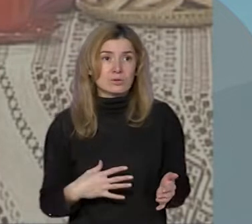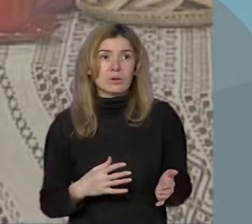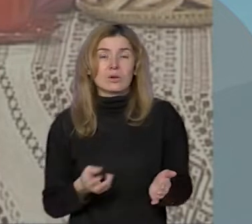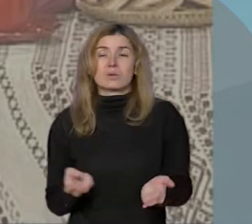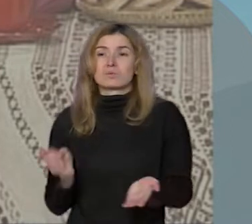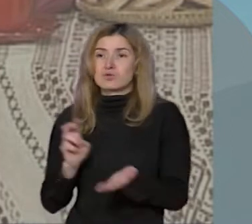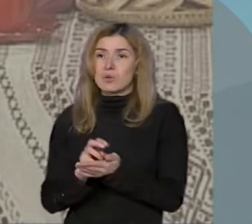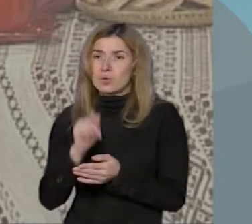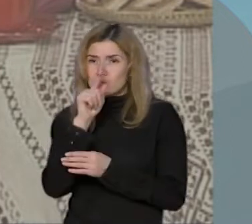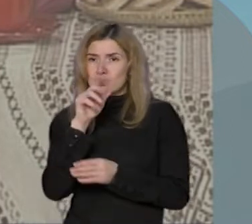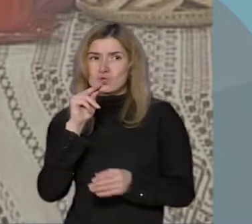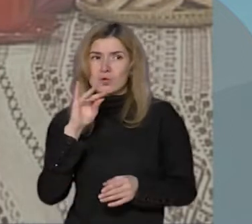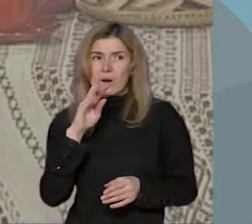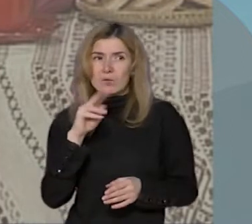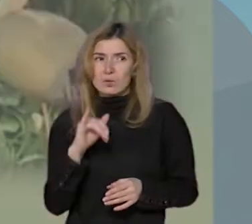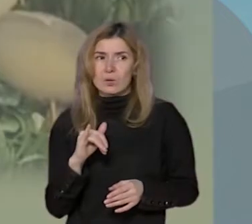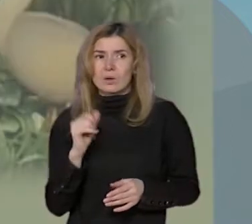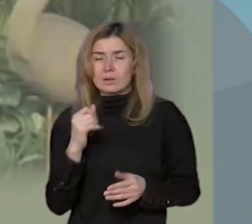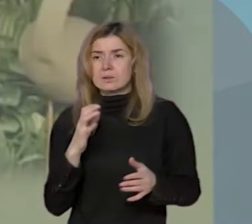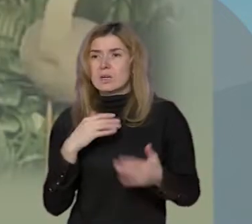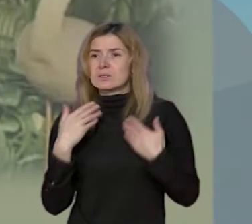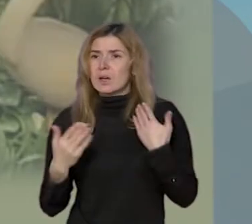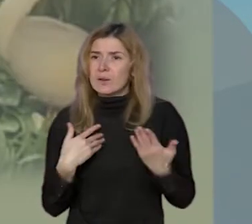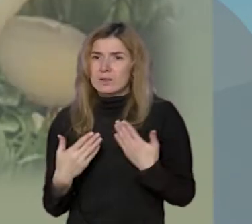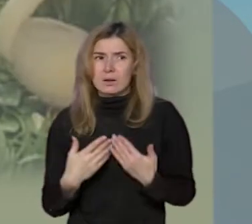мудрому журавлю за советом идти.